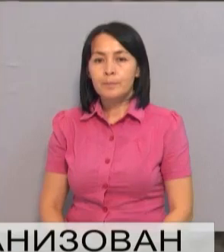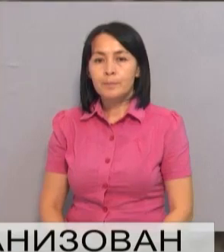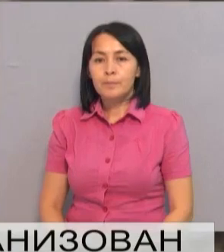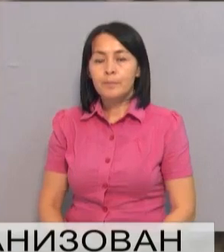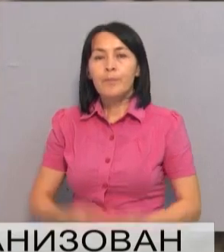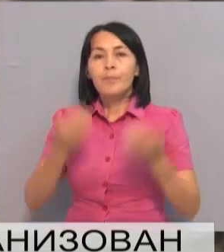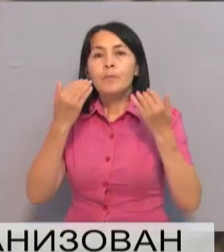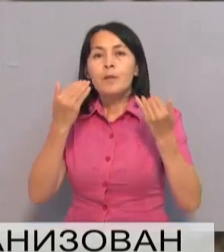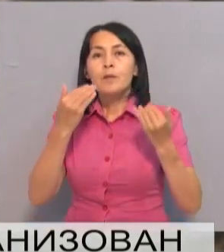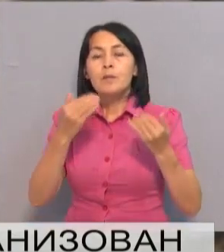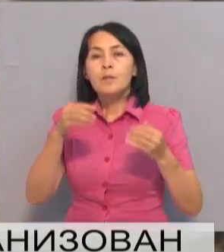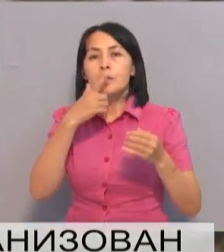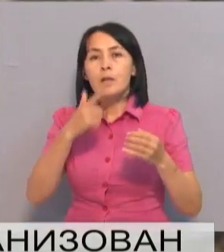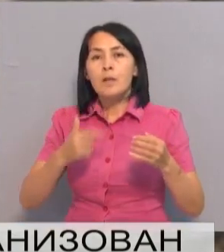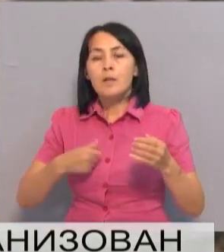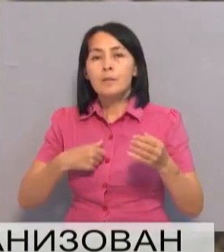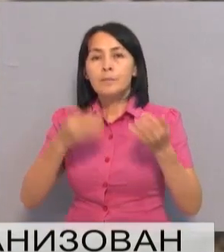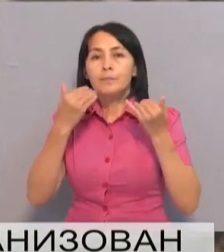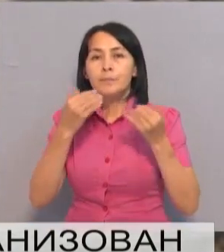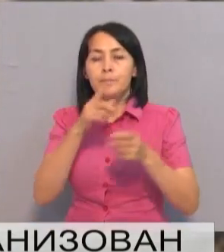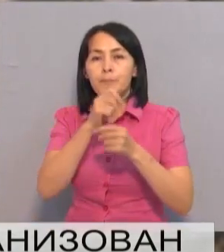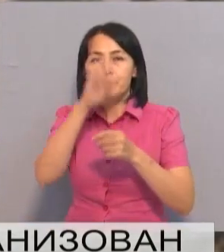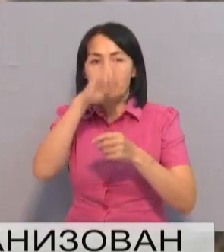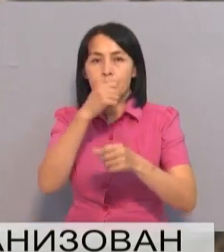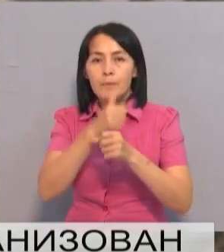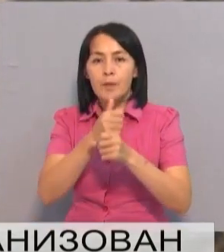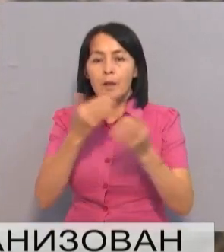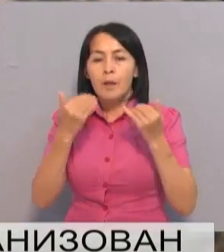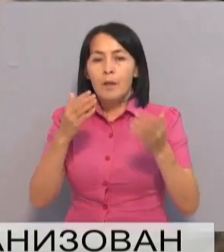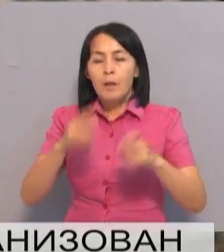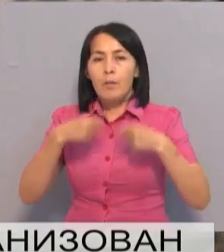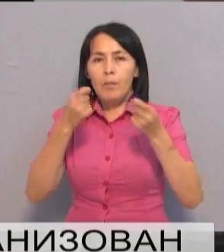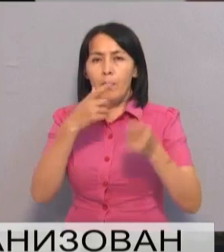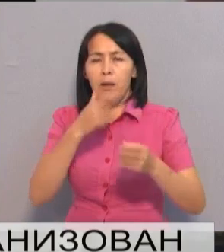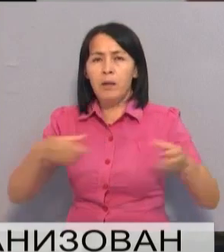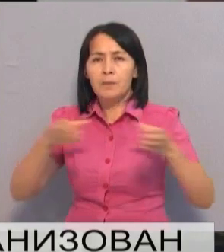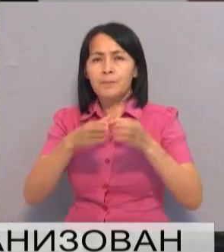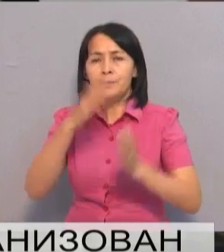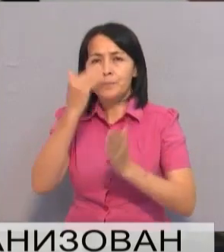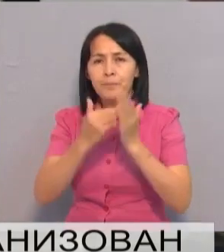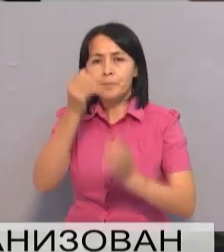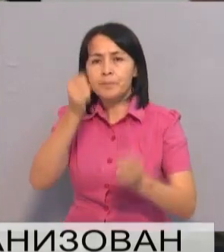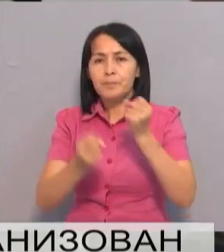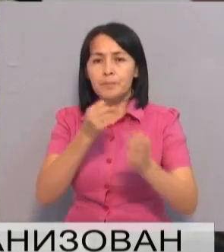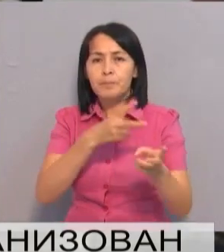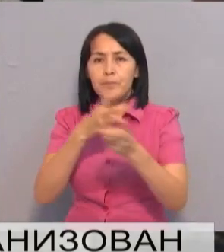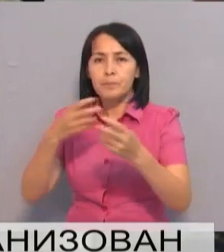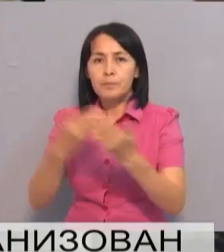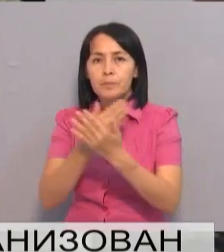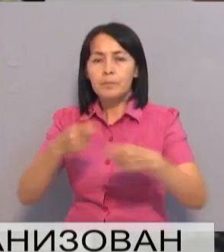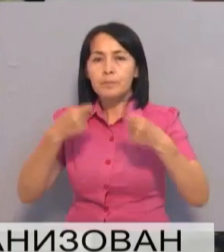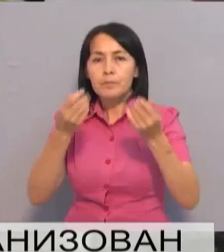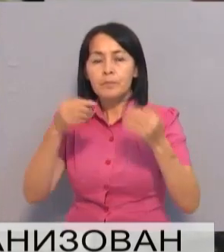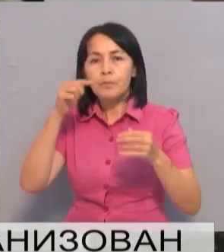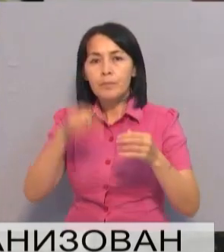С особым воодушевлением военнослужащие восприняли поручение главы государства по обеспечению армии высокотехнологичным вооружением и военной техникой,